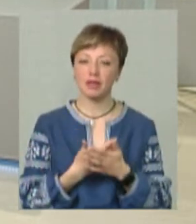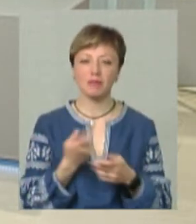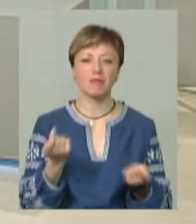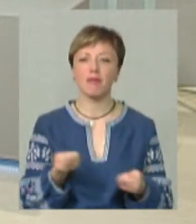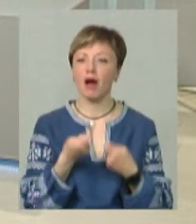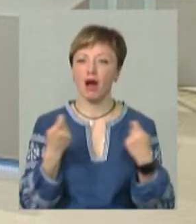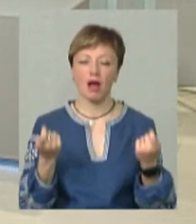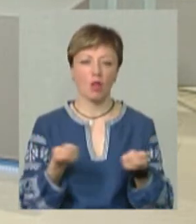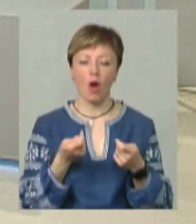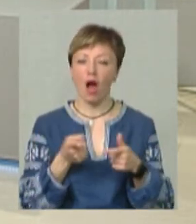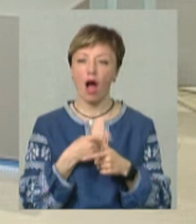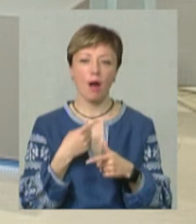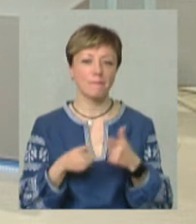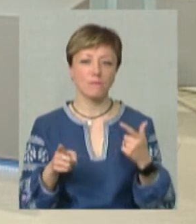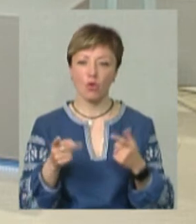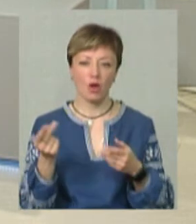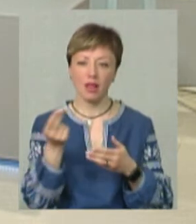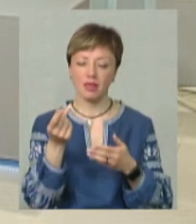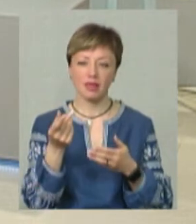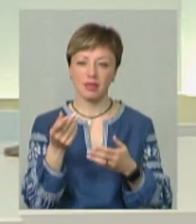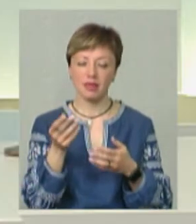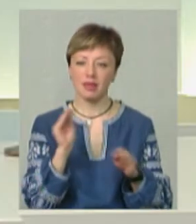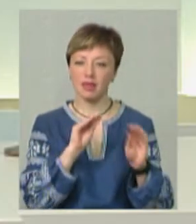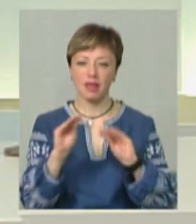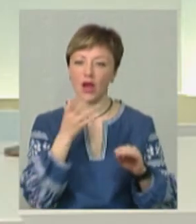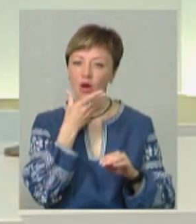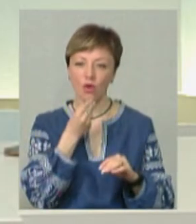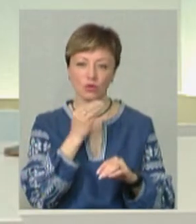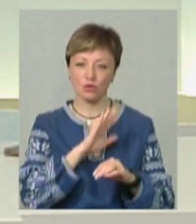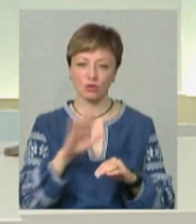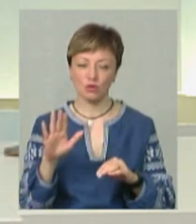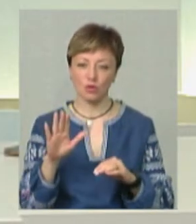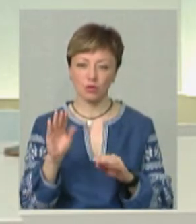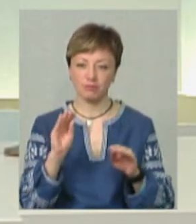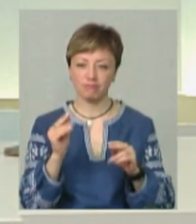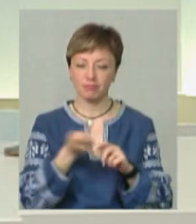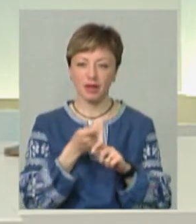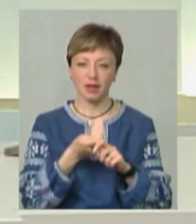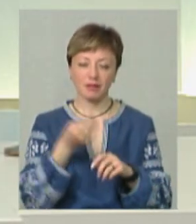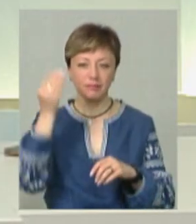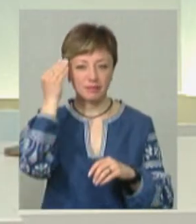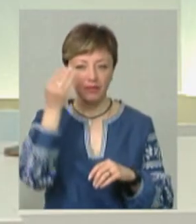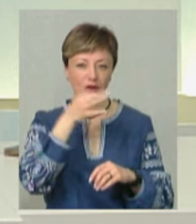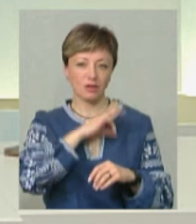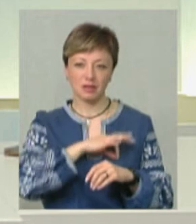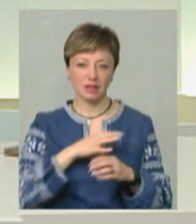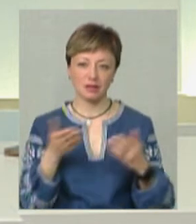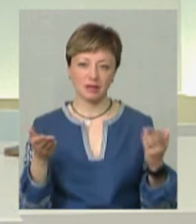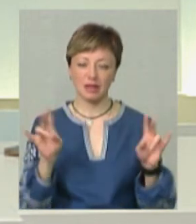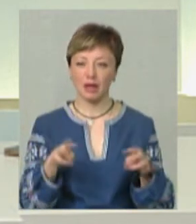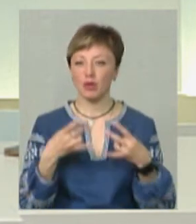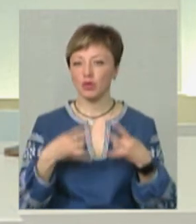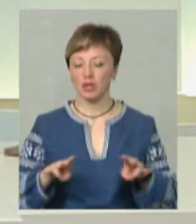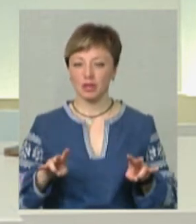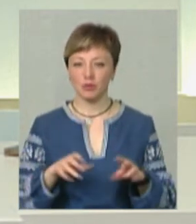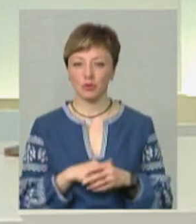дуже мало або практично не оздоблювали. Тому що це було, ну, з точки зору використання не